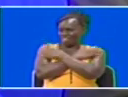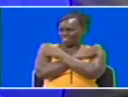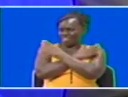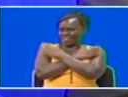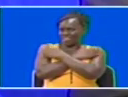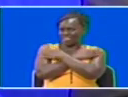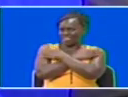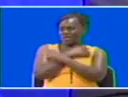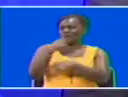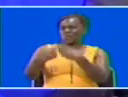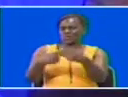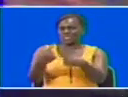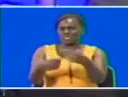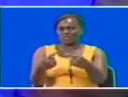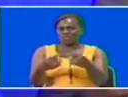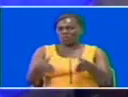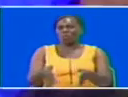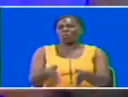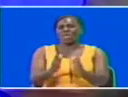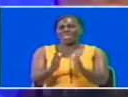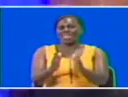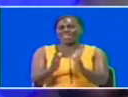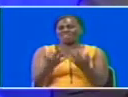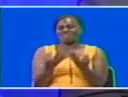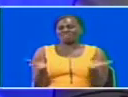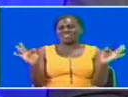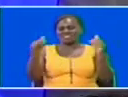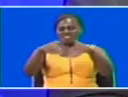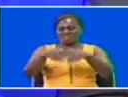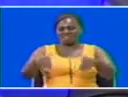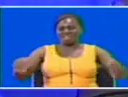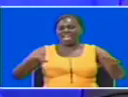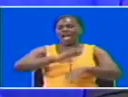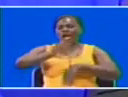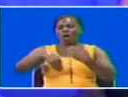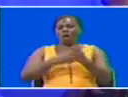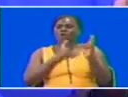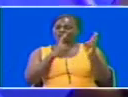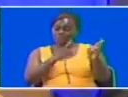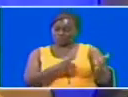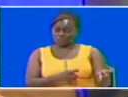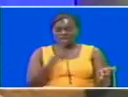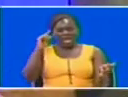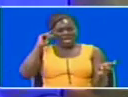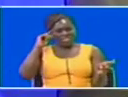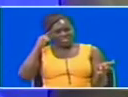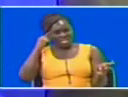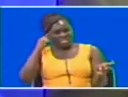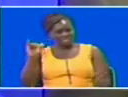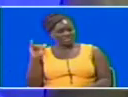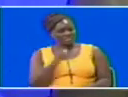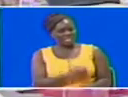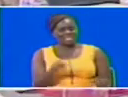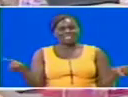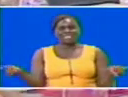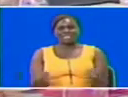So continue in the way that we are. Continue to be free and fair in all the reporting. And I think we'll remain the same, isn't